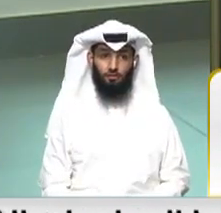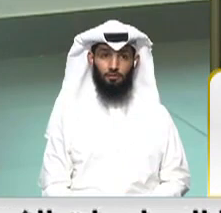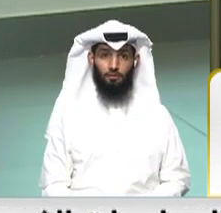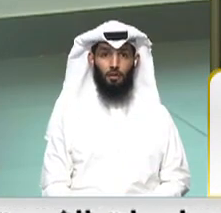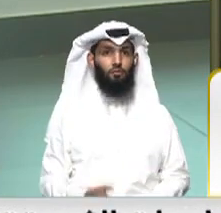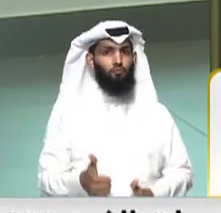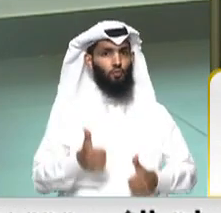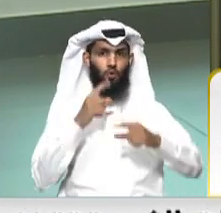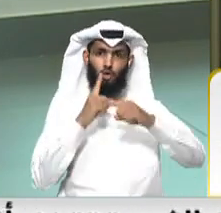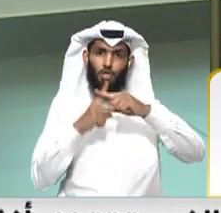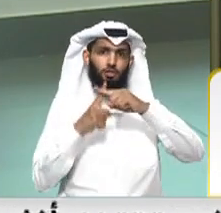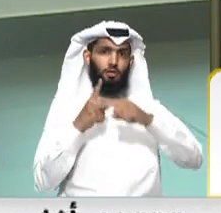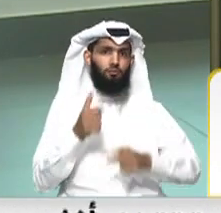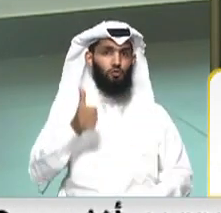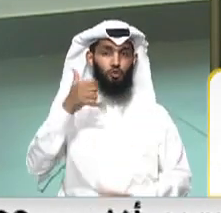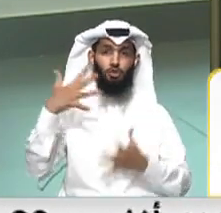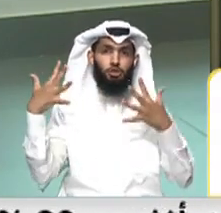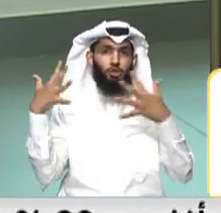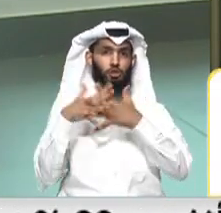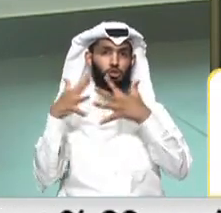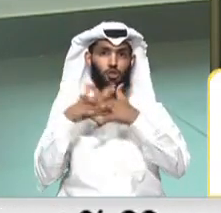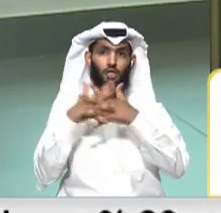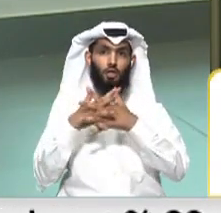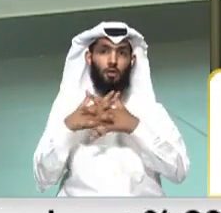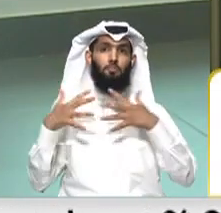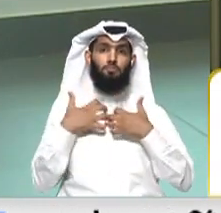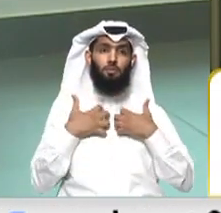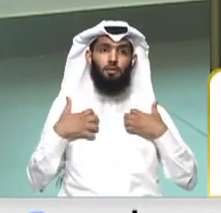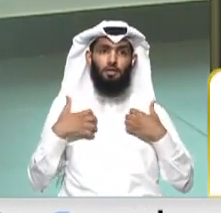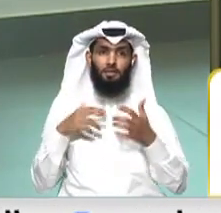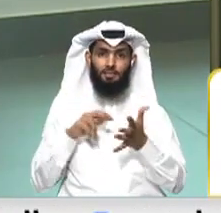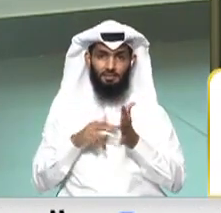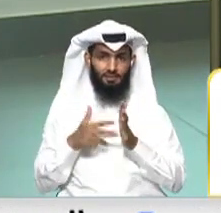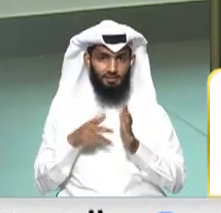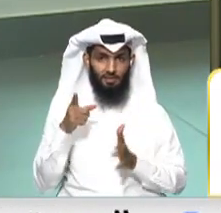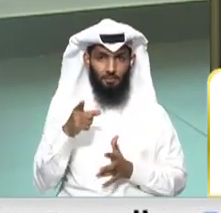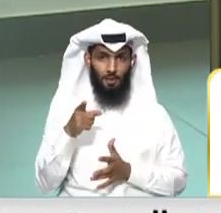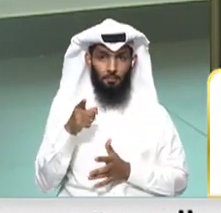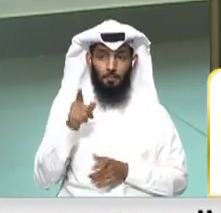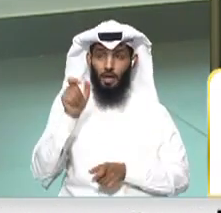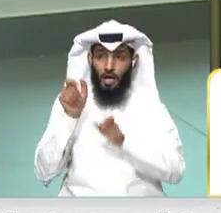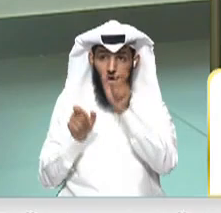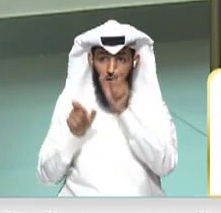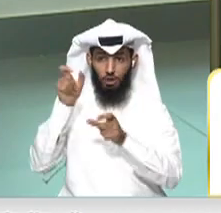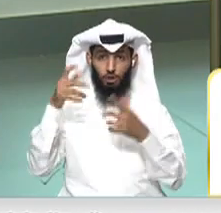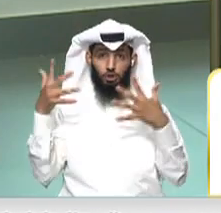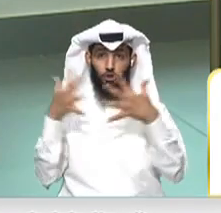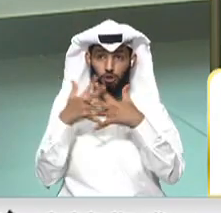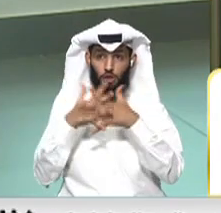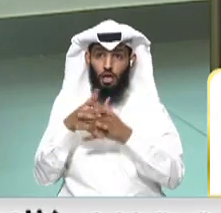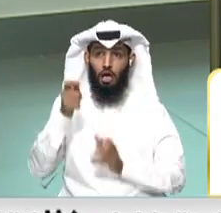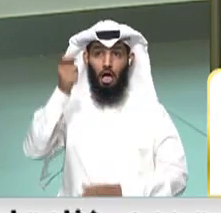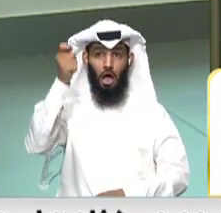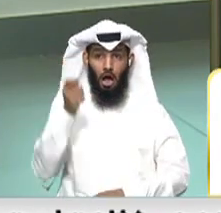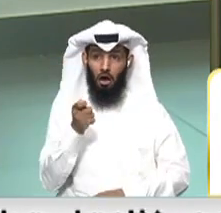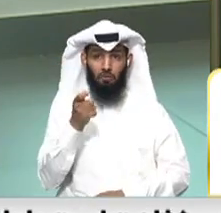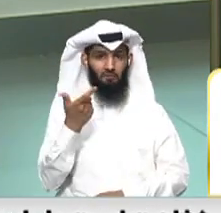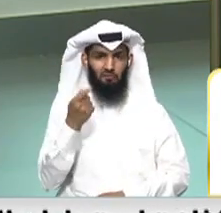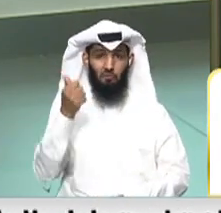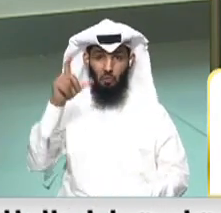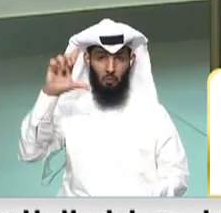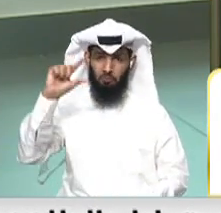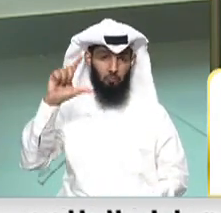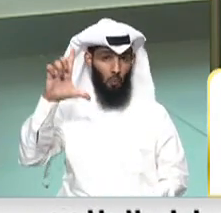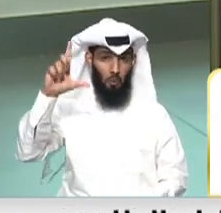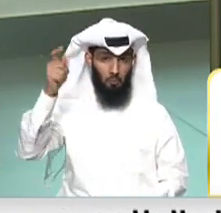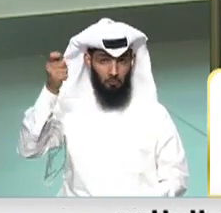إيجابي للشركات والأسهم نظريا، حيث أن تكلفة الاقتراض بالنسبة للشركة راح تقل، فبالتالي راح تدخل